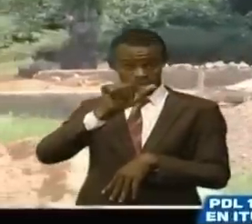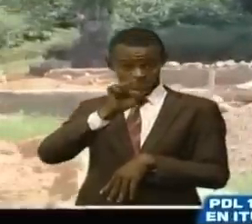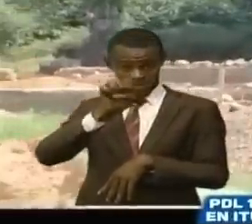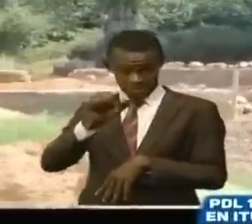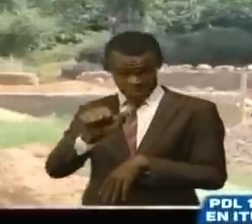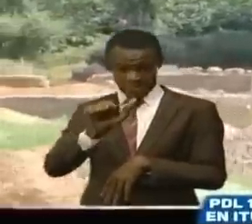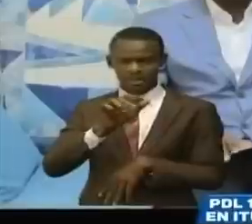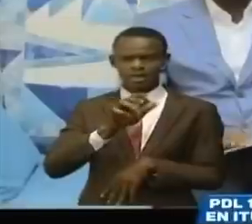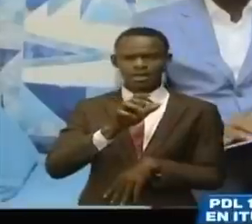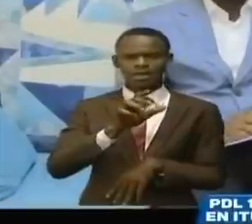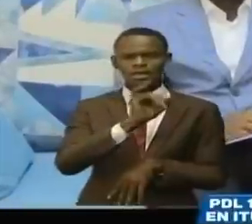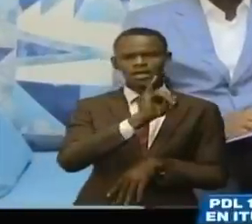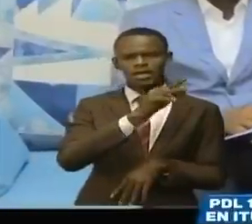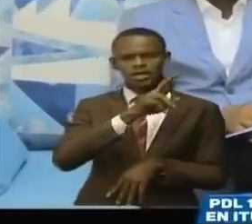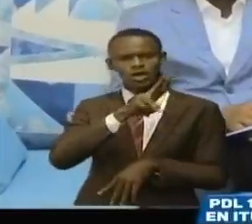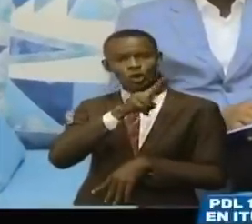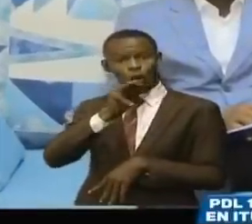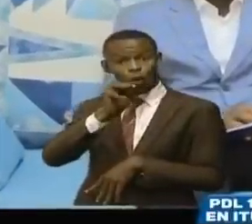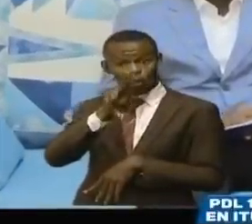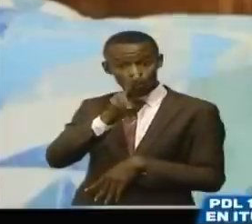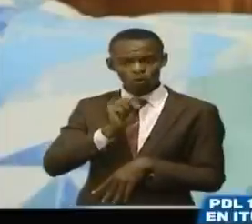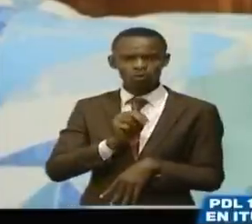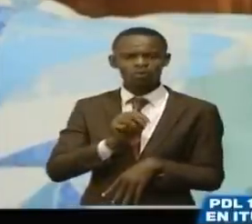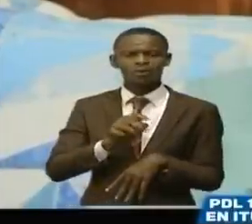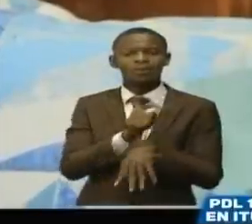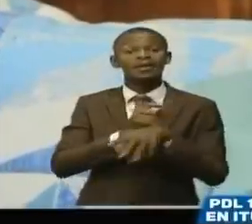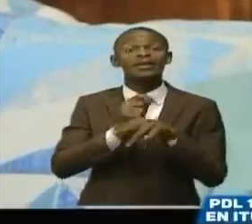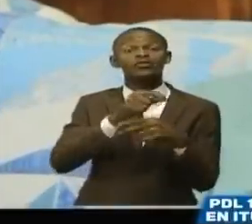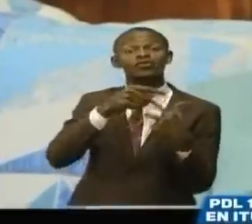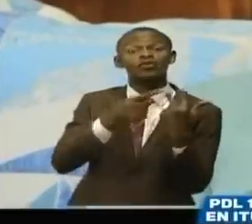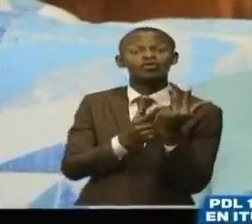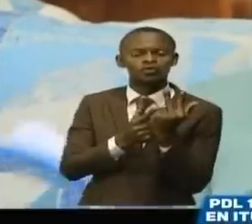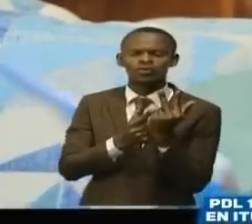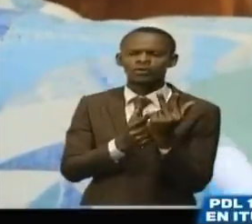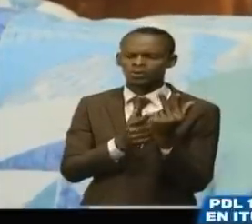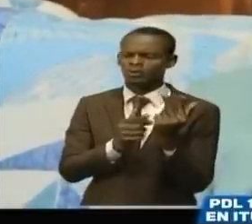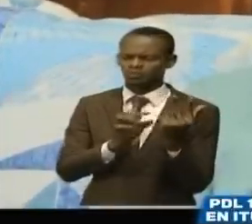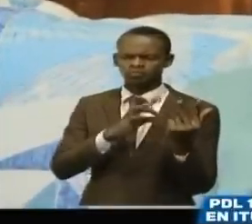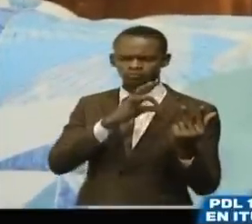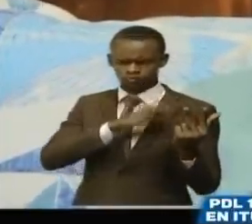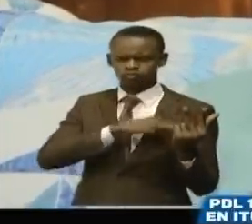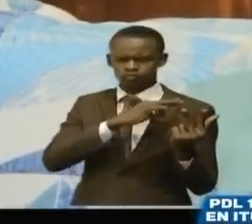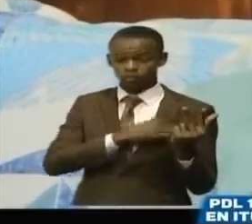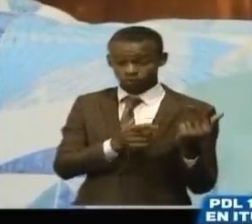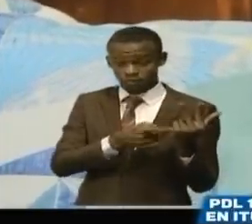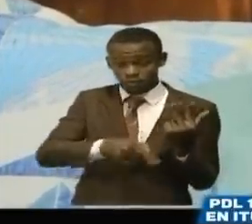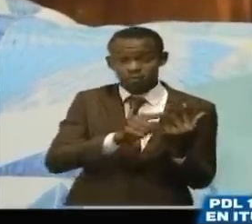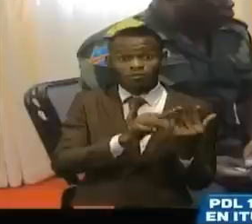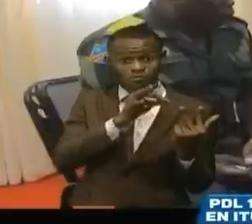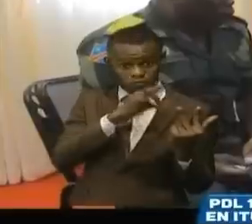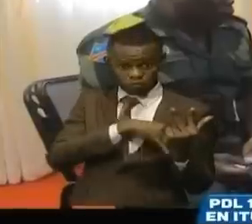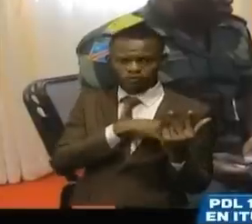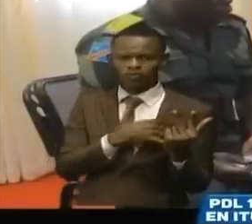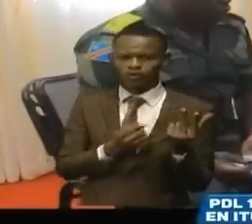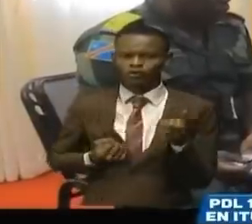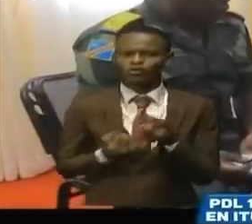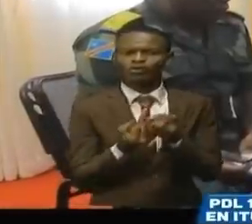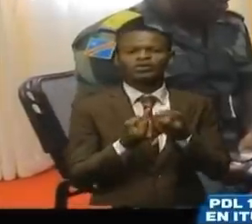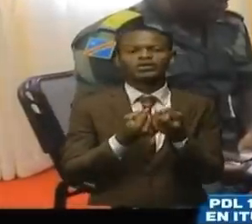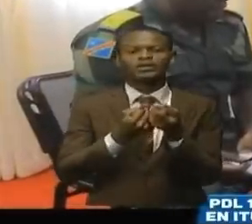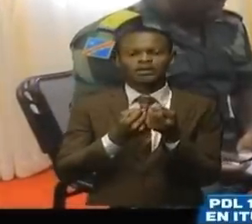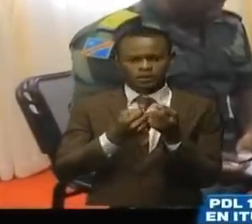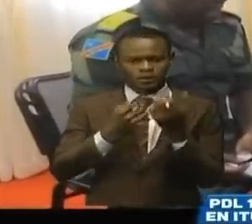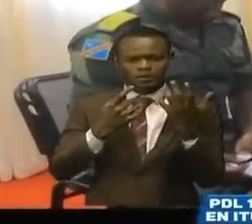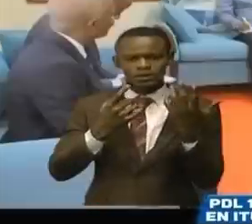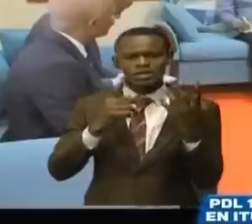de la République. Annonce faite ce vendredi par Michel Ramazani, chef d'antenne d'Ibeseko Ituri, à l'issue d'un échange